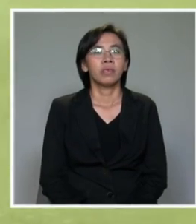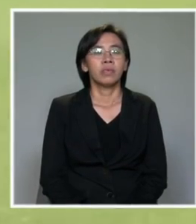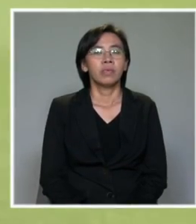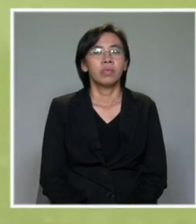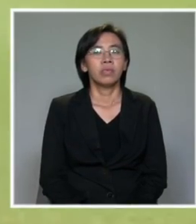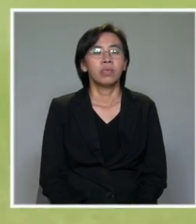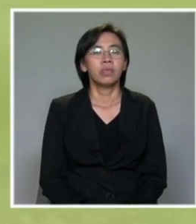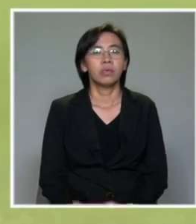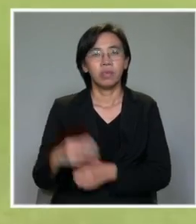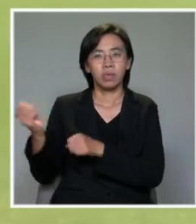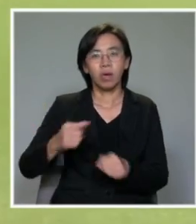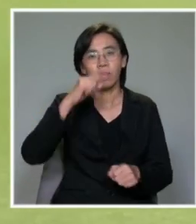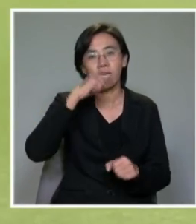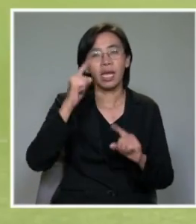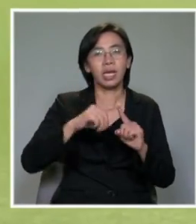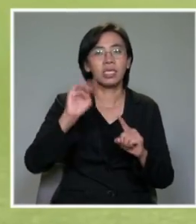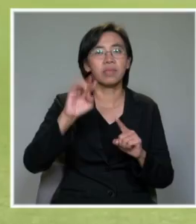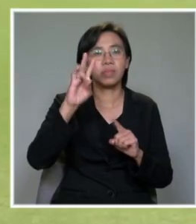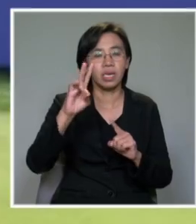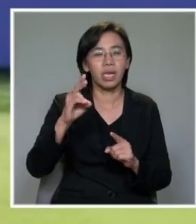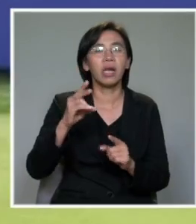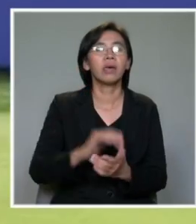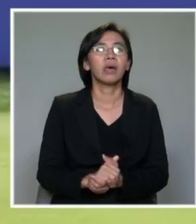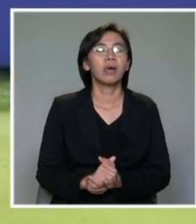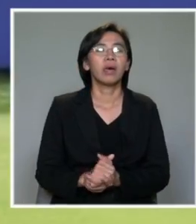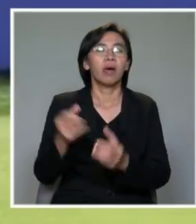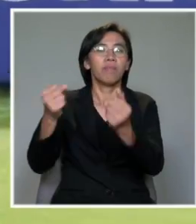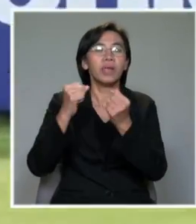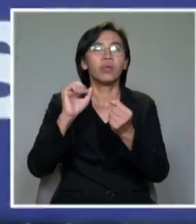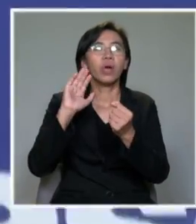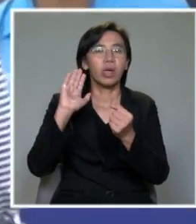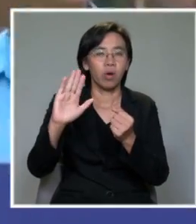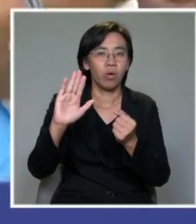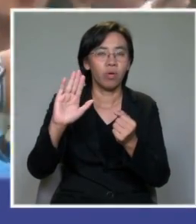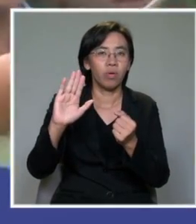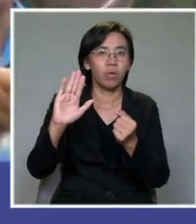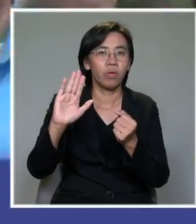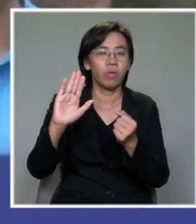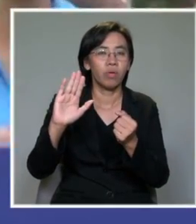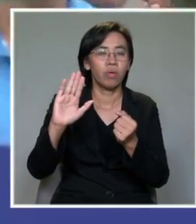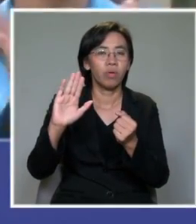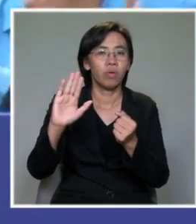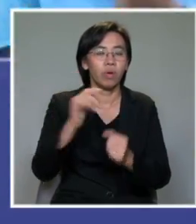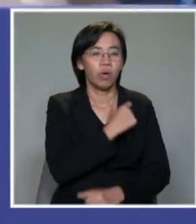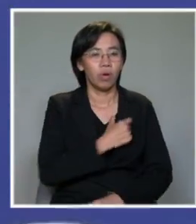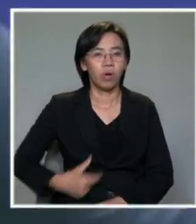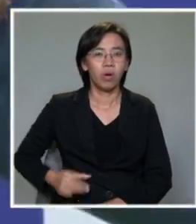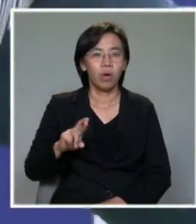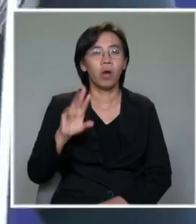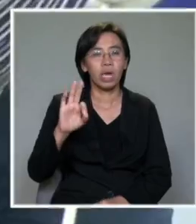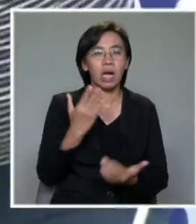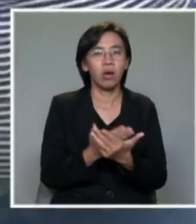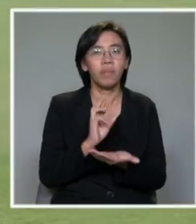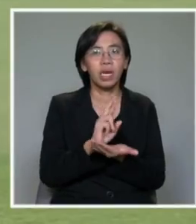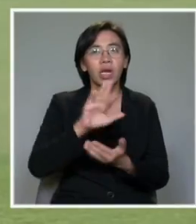การแข่งขันไทยแลนด์โอเพ่นครั้งที่47ชิงถ้วยพระราชทานพระบาทสมเด็จพระปรมินทรมหาภูมิพลอดุลยเดชรัชกาลที่9นะครับพร้อมเงินร